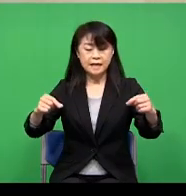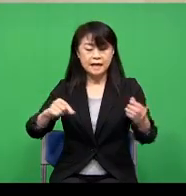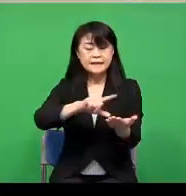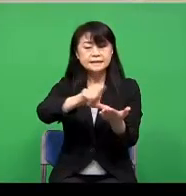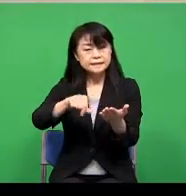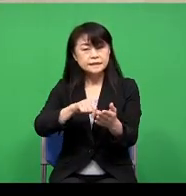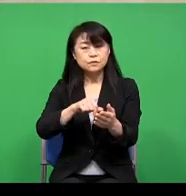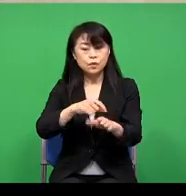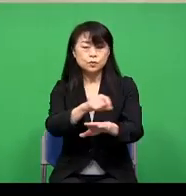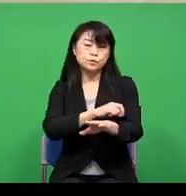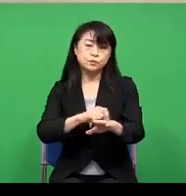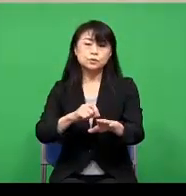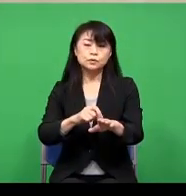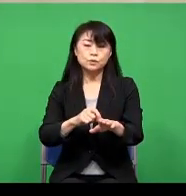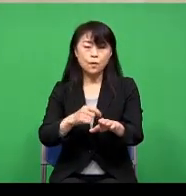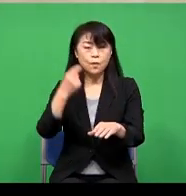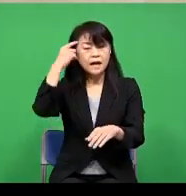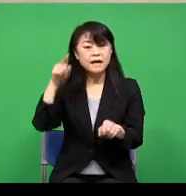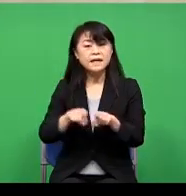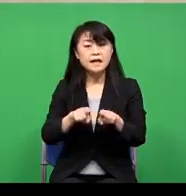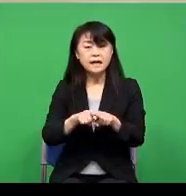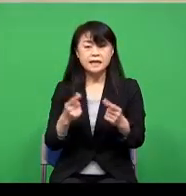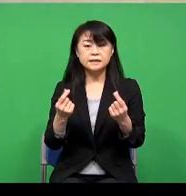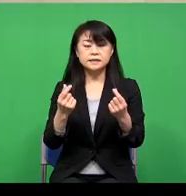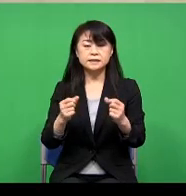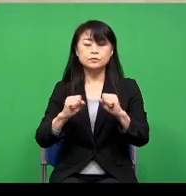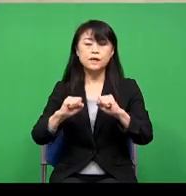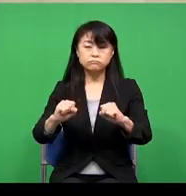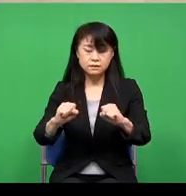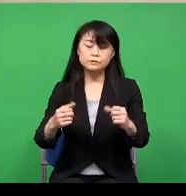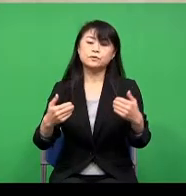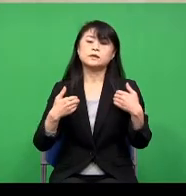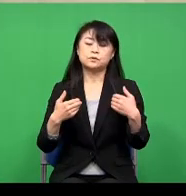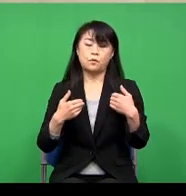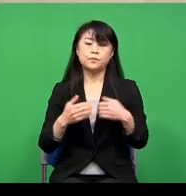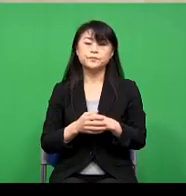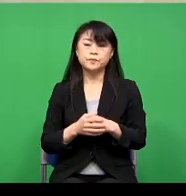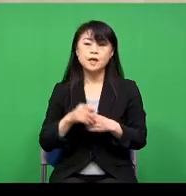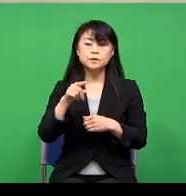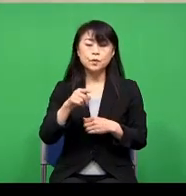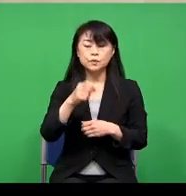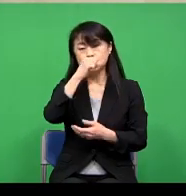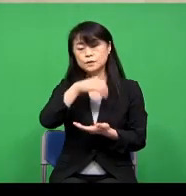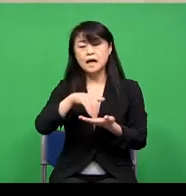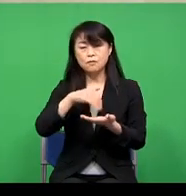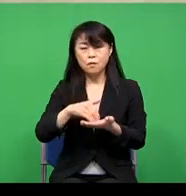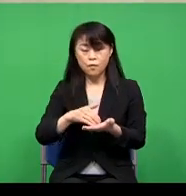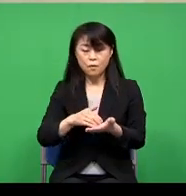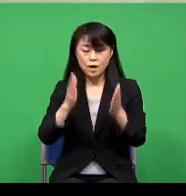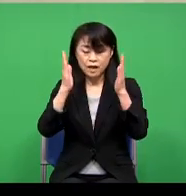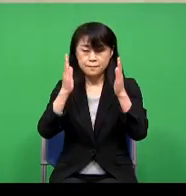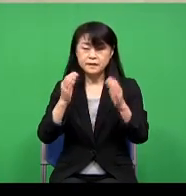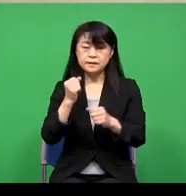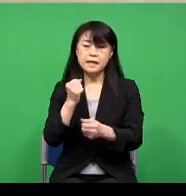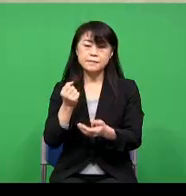ですから、まあ、結果として9月補正予算の金額としておっしゃるように、まあ、かつて